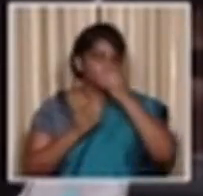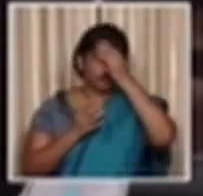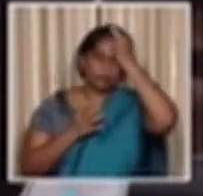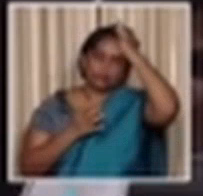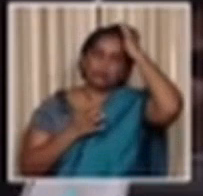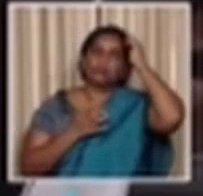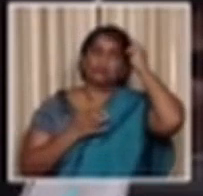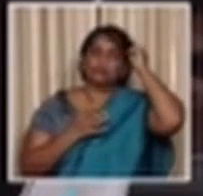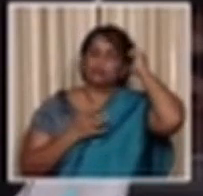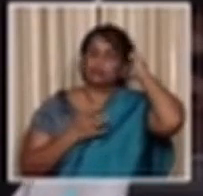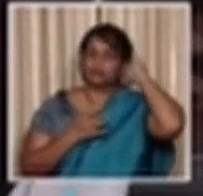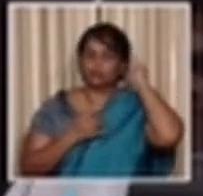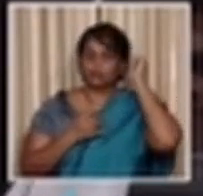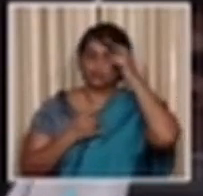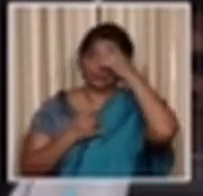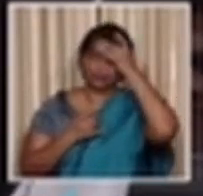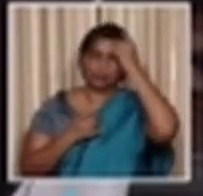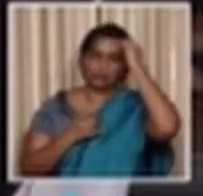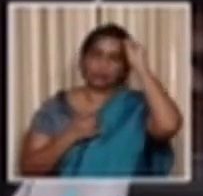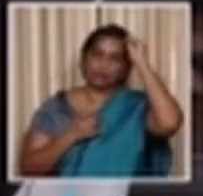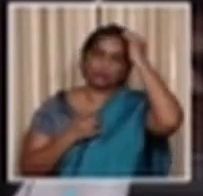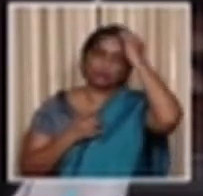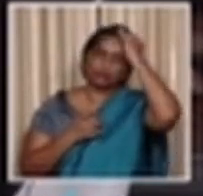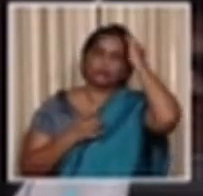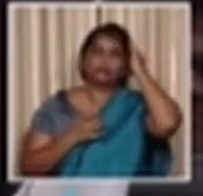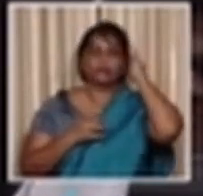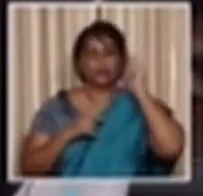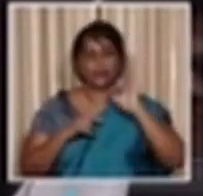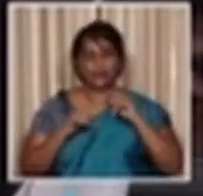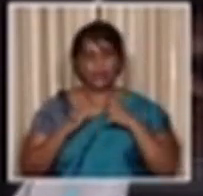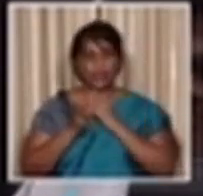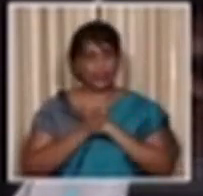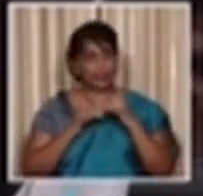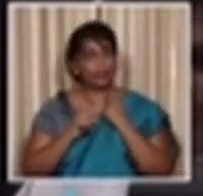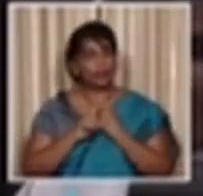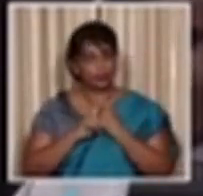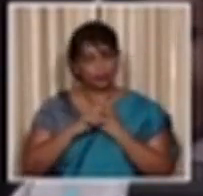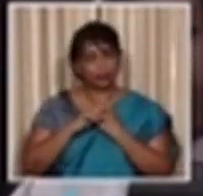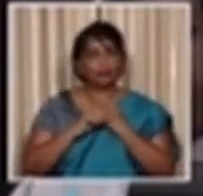වෙලා තියෙන ඉතින් දැනට හෙක්ටර් කොබ් බැගඩුව ආයතනයේ මේ පිළිබඳව